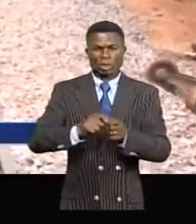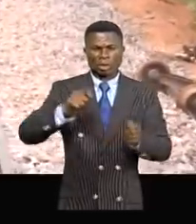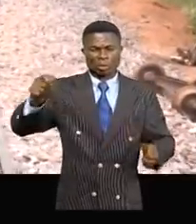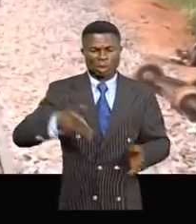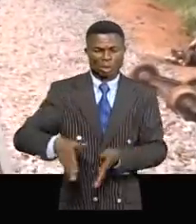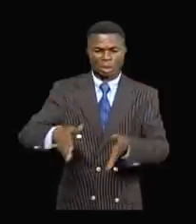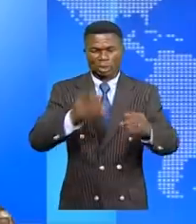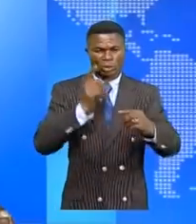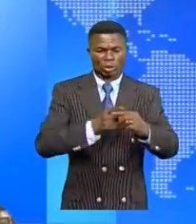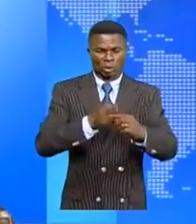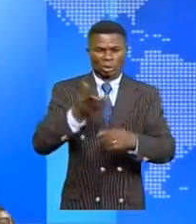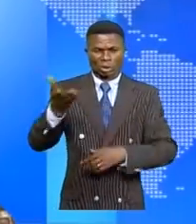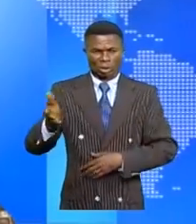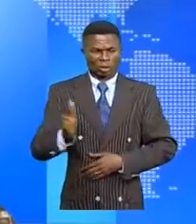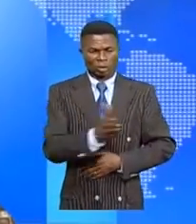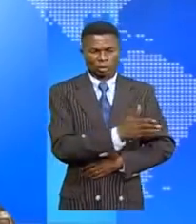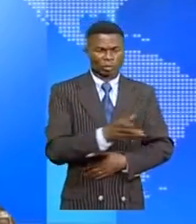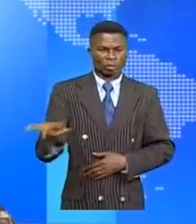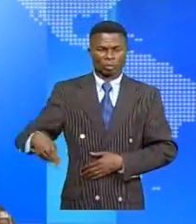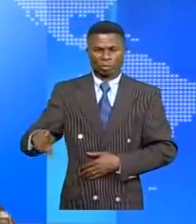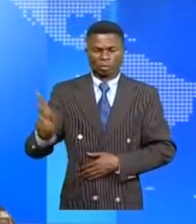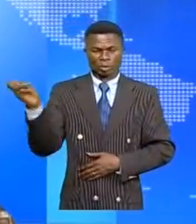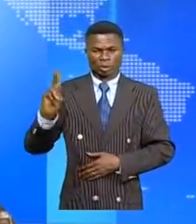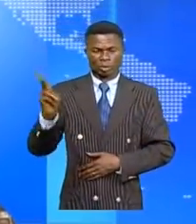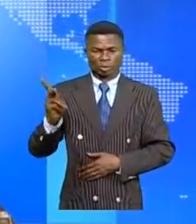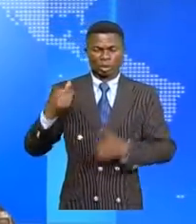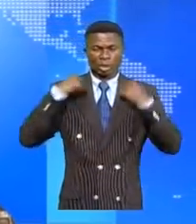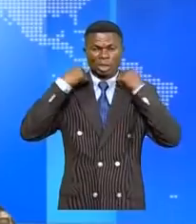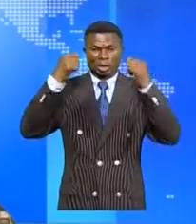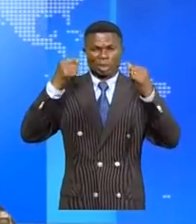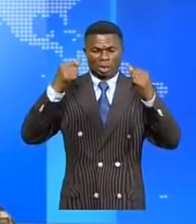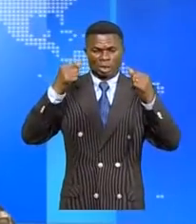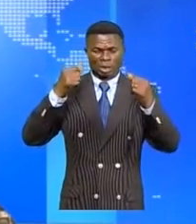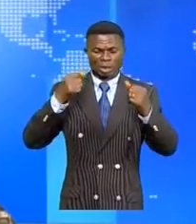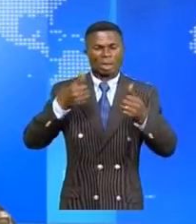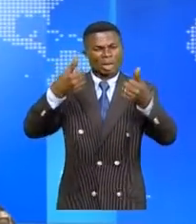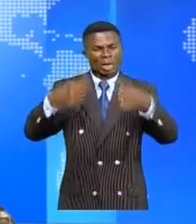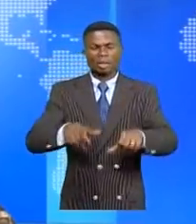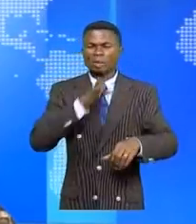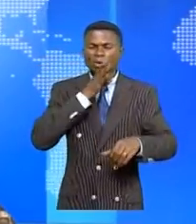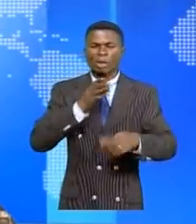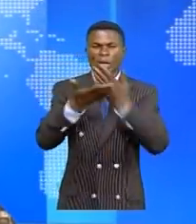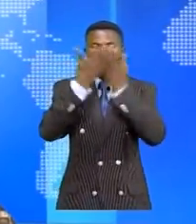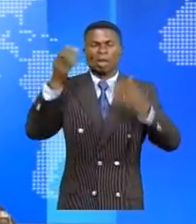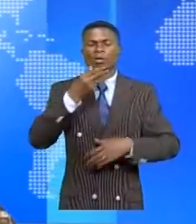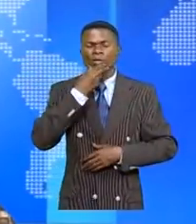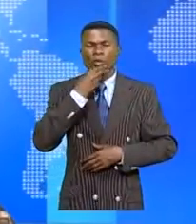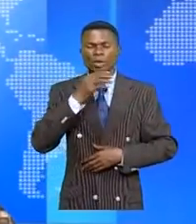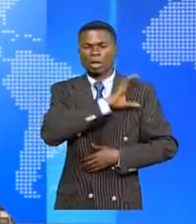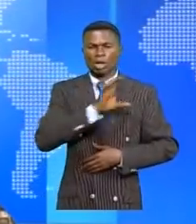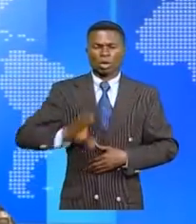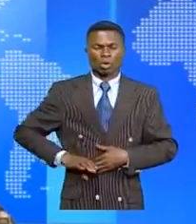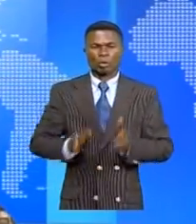voies ferrées. Et dans la province du Kasaï, le banditisme a élu domicile dans la ville de Mbujimayi. Le commissaire général